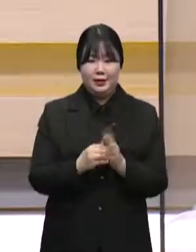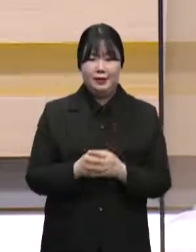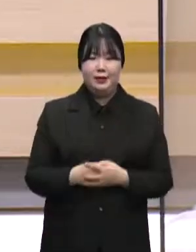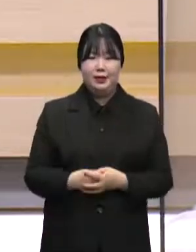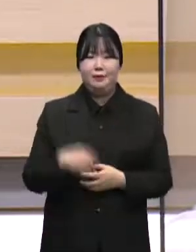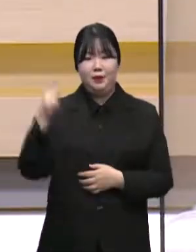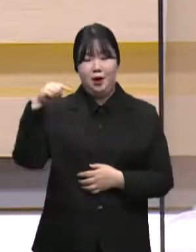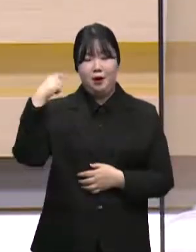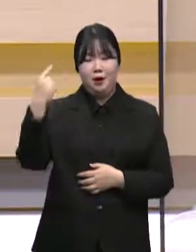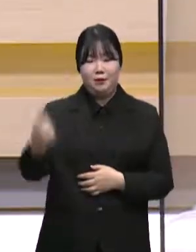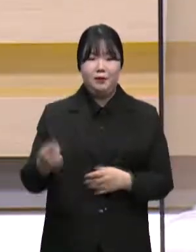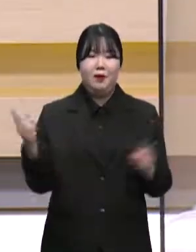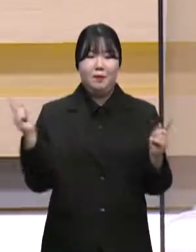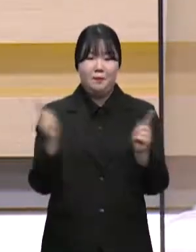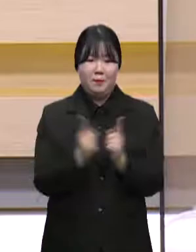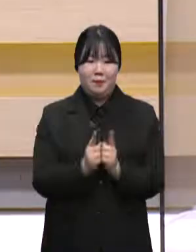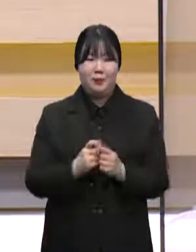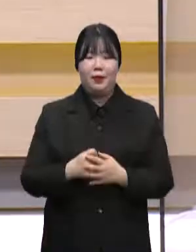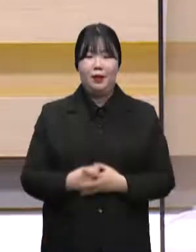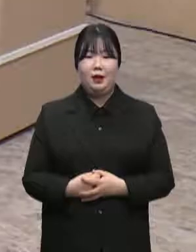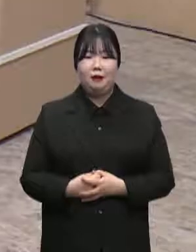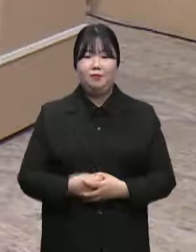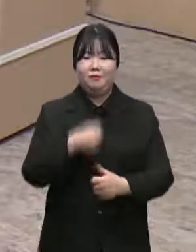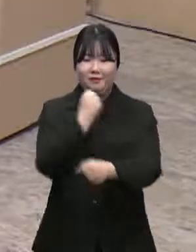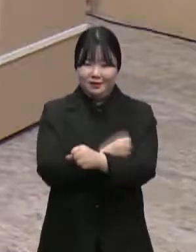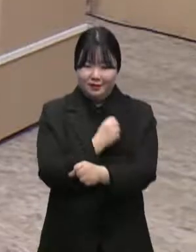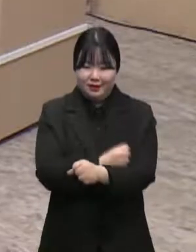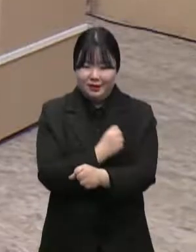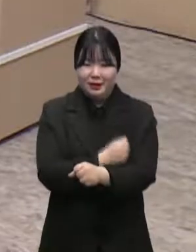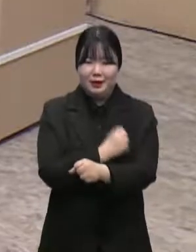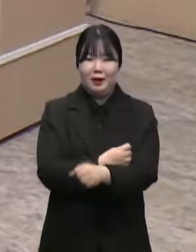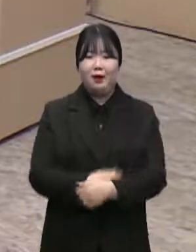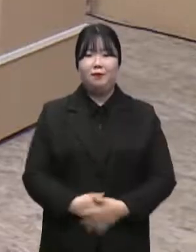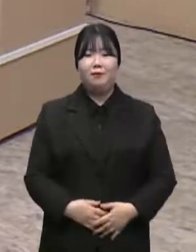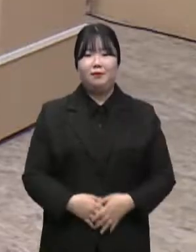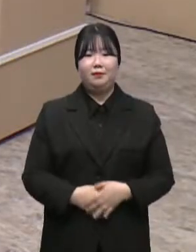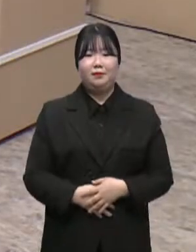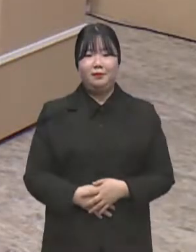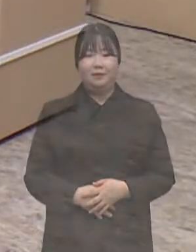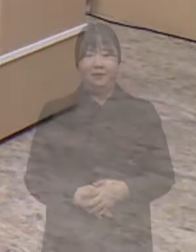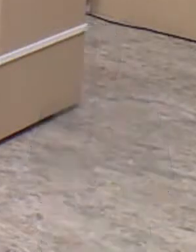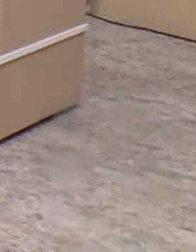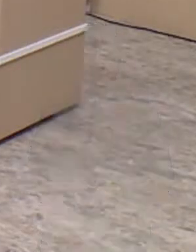다음시간에 더 알찬 지역 소식 들고 찾아오겠습니다 수고하셨습니다 훨씬 더